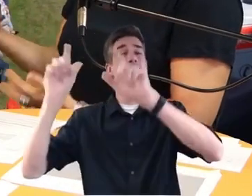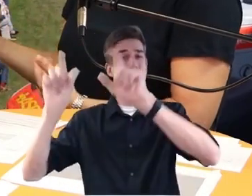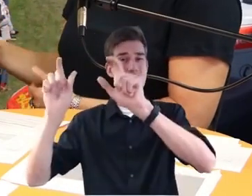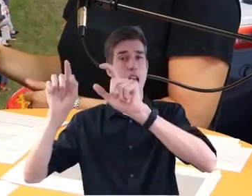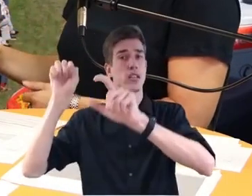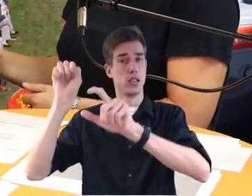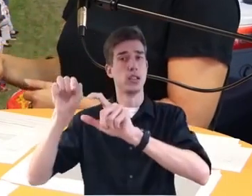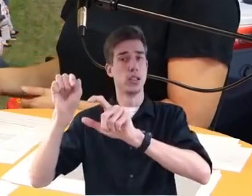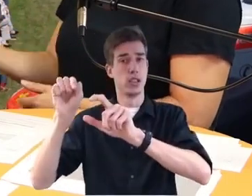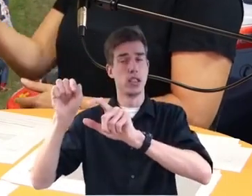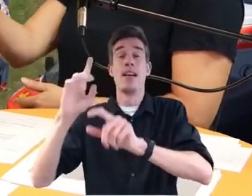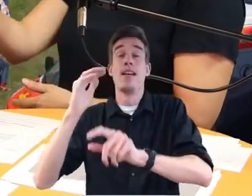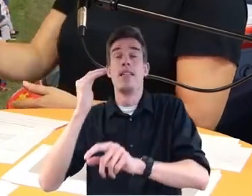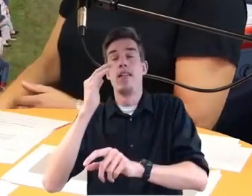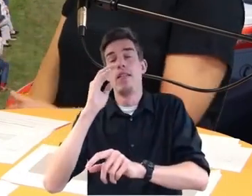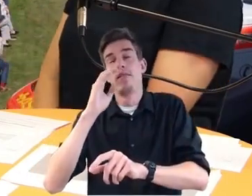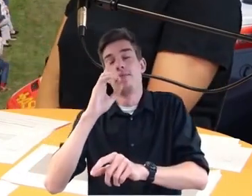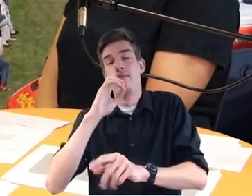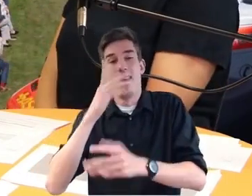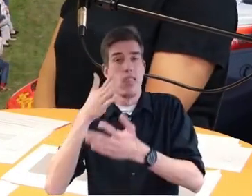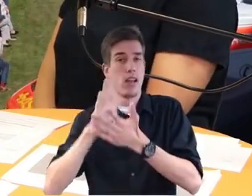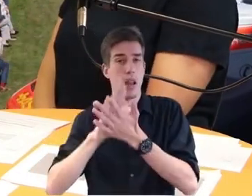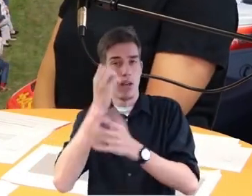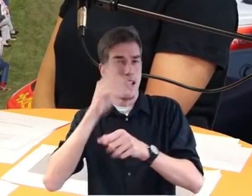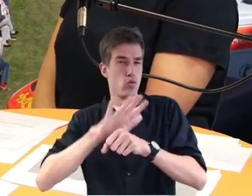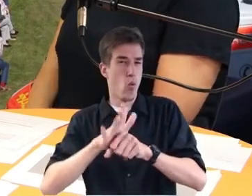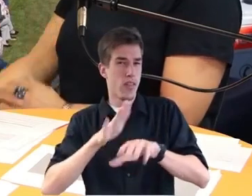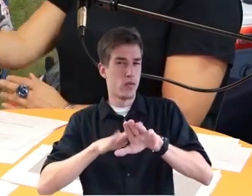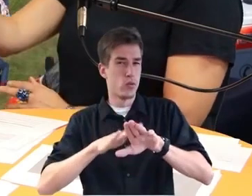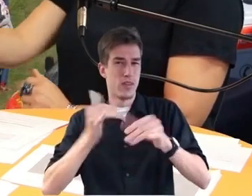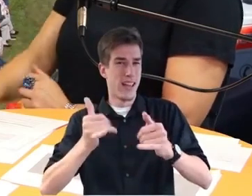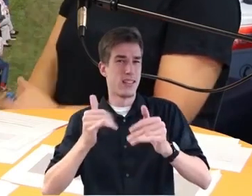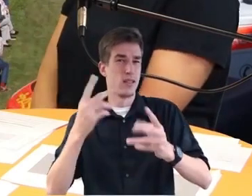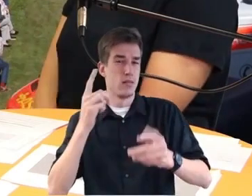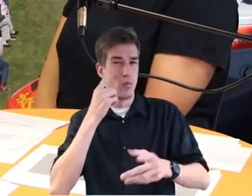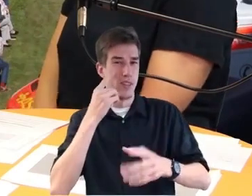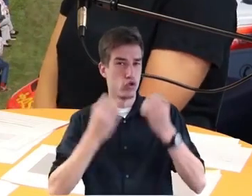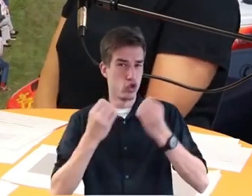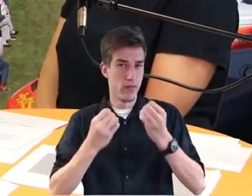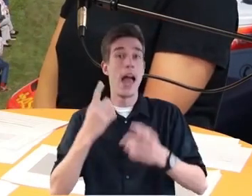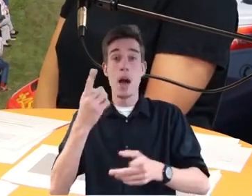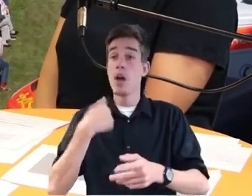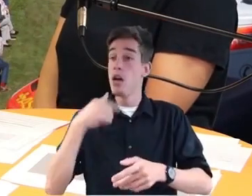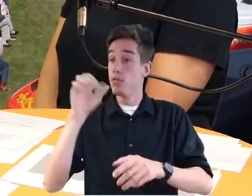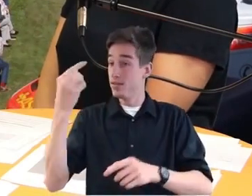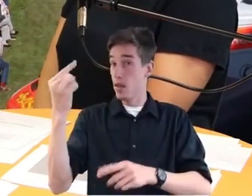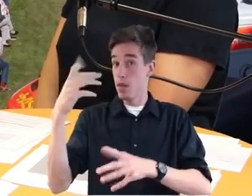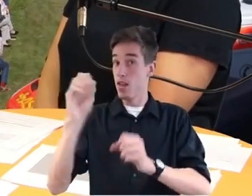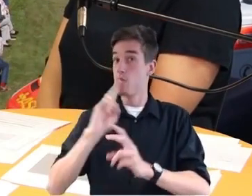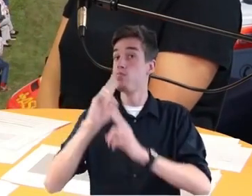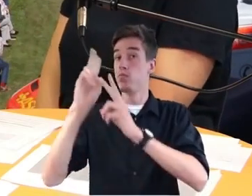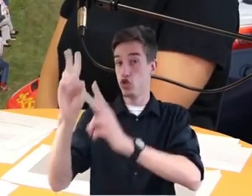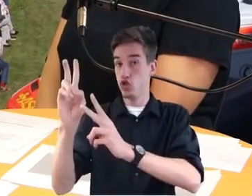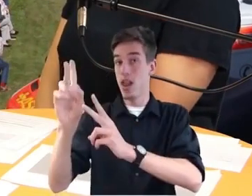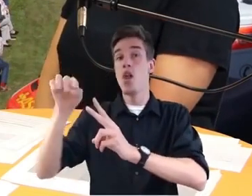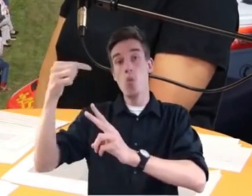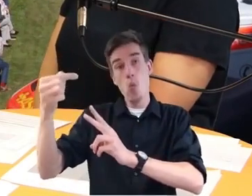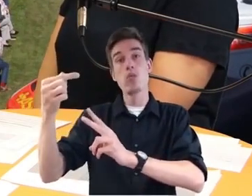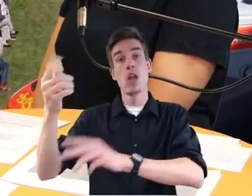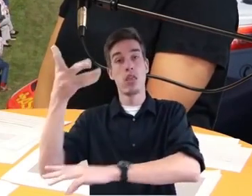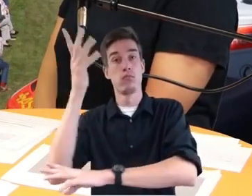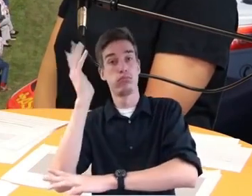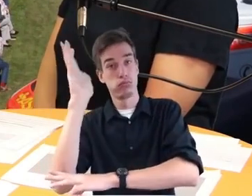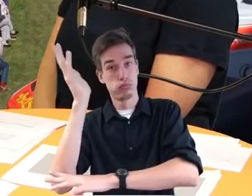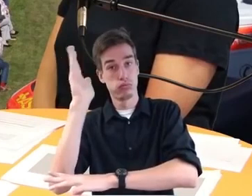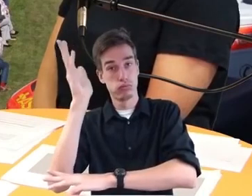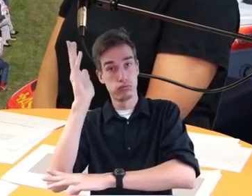dem Zeitpunkt, wo es wieder geht, dann können die auch unsere Sachen bestellen. Also den Ratgeber könnten die auch bestellen und es dann auch im Gespräch